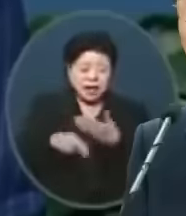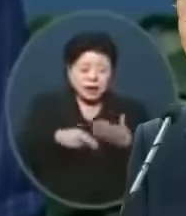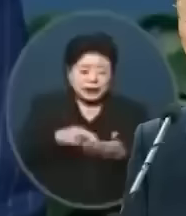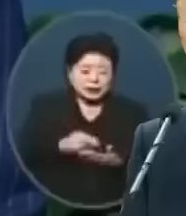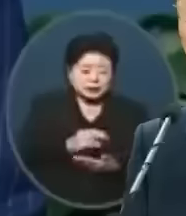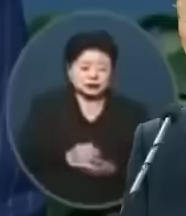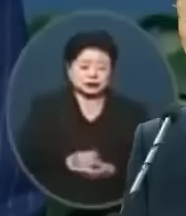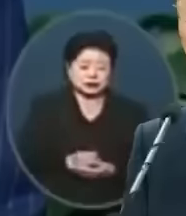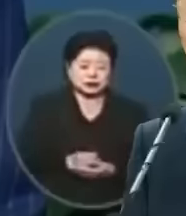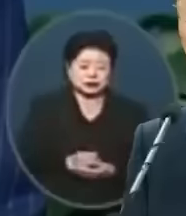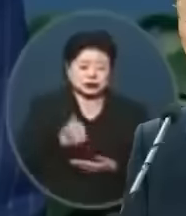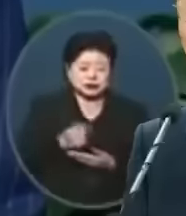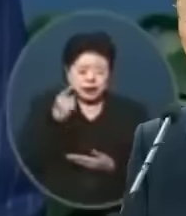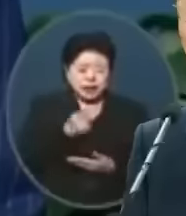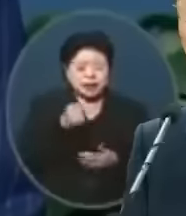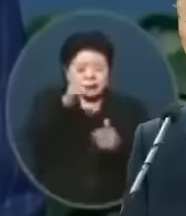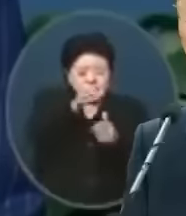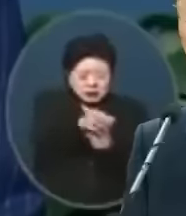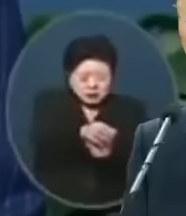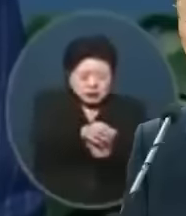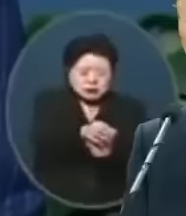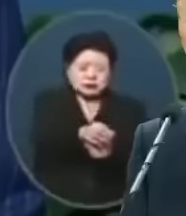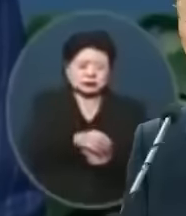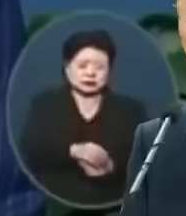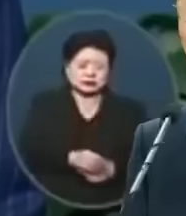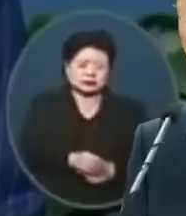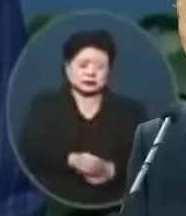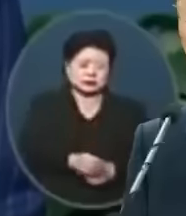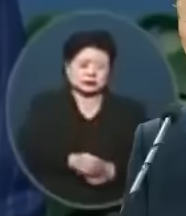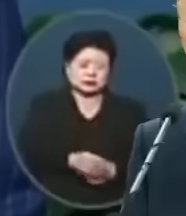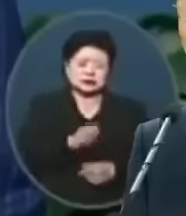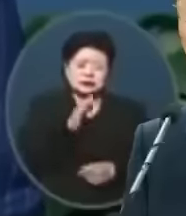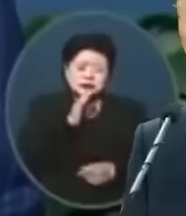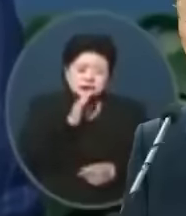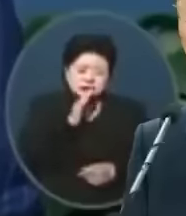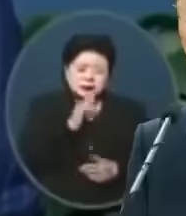우리 무리의 죄악을 죄에게 담당시키다. 그렇게